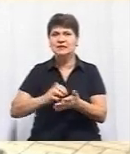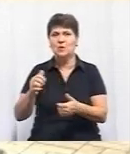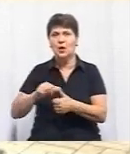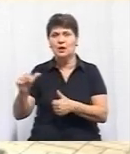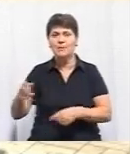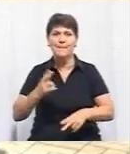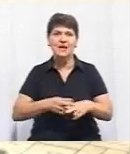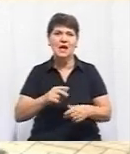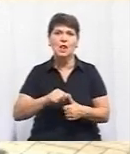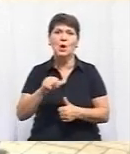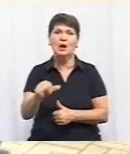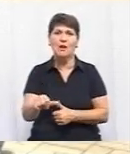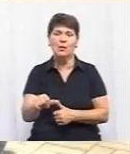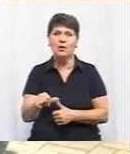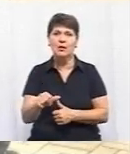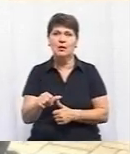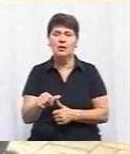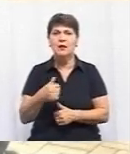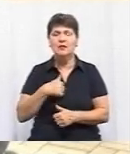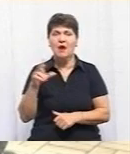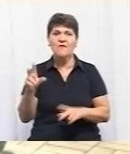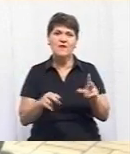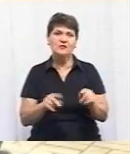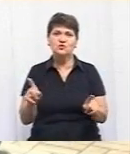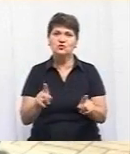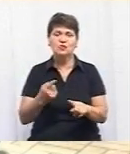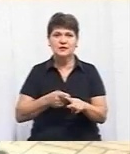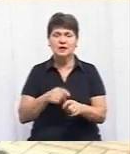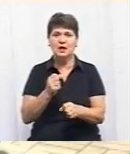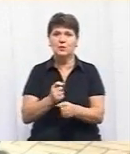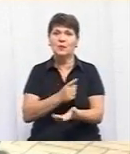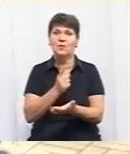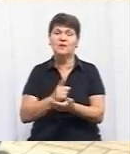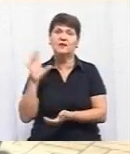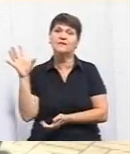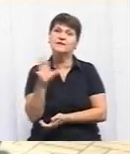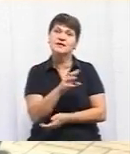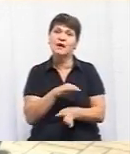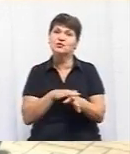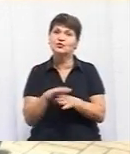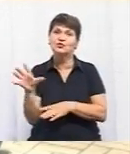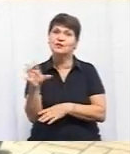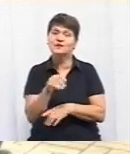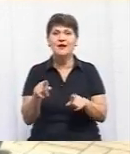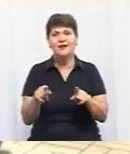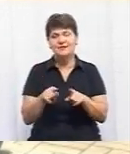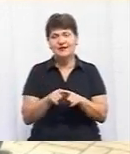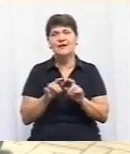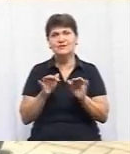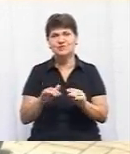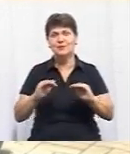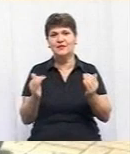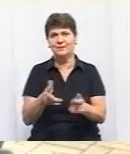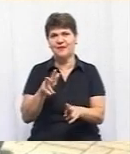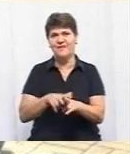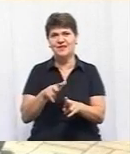метал окремо. Я вважаю, що це робити повинні всі, абсолютно всі. Таким чином ми зменшимо навантаження, хоч якимось